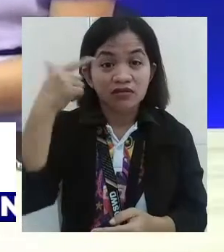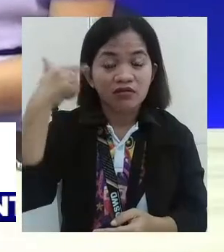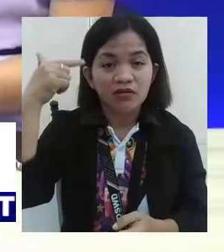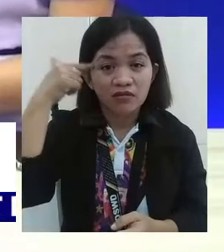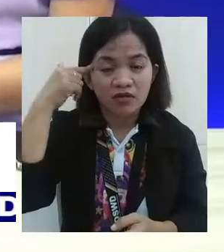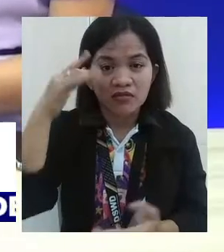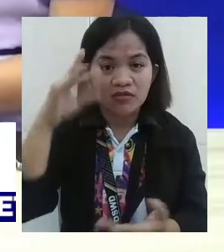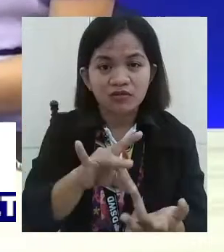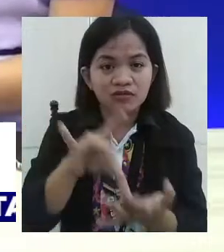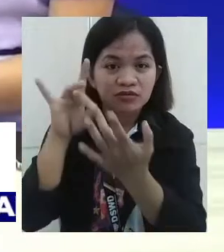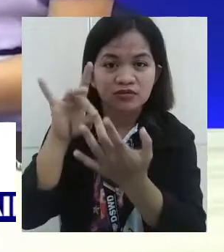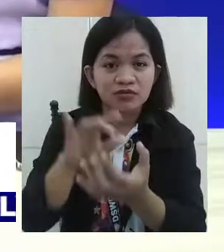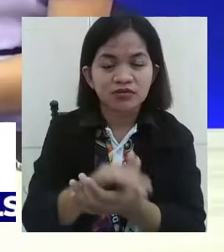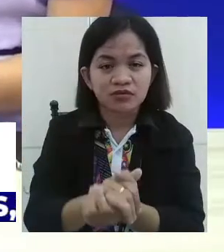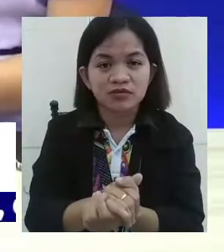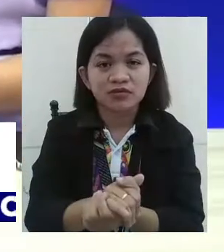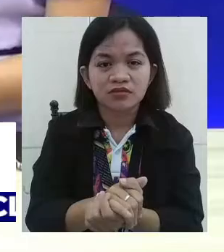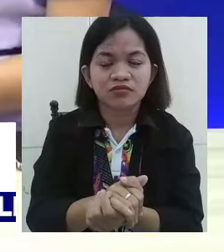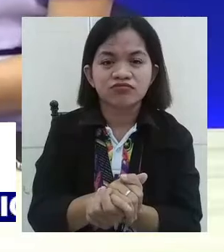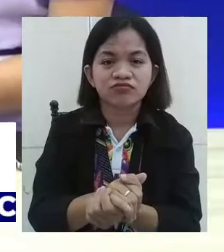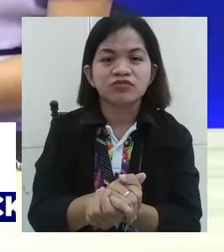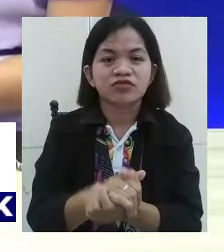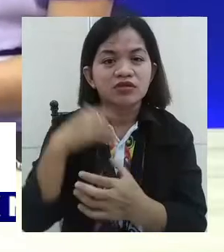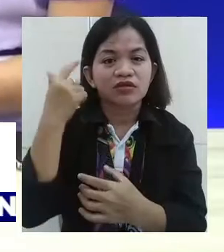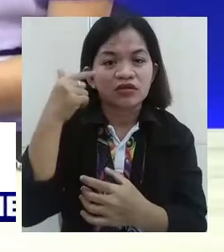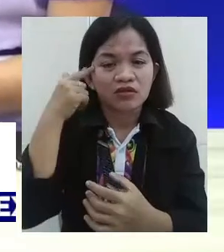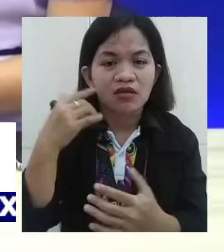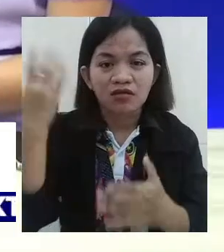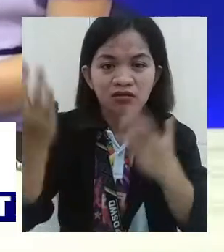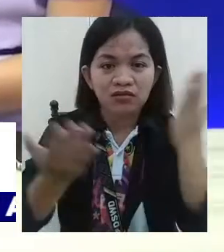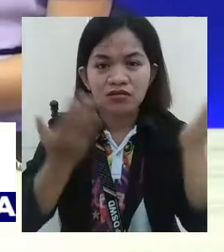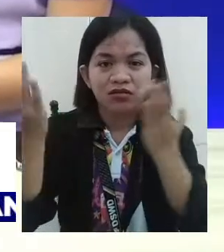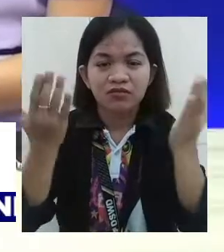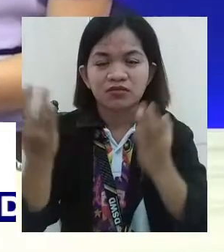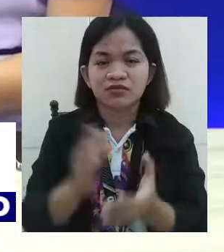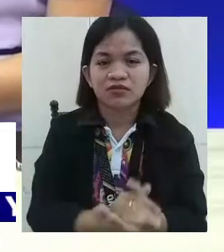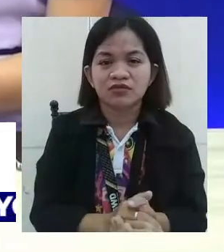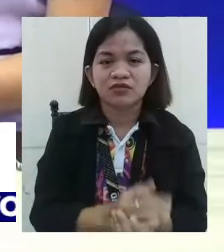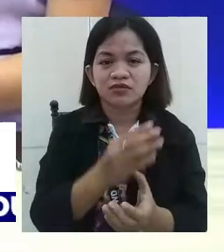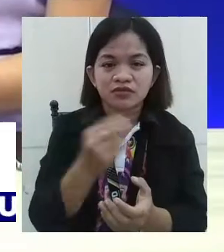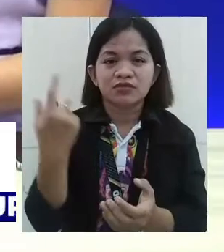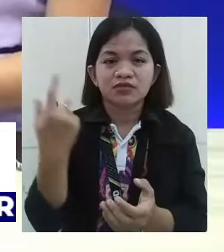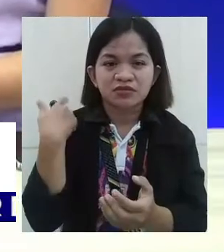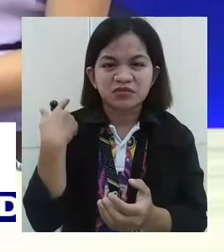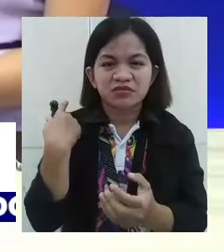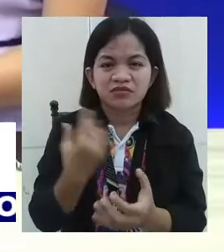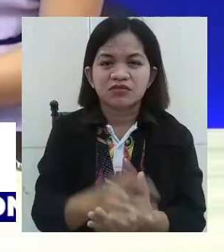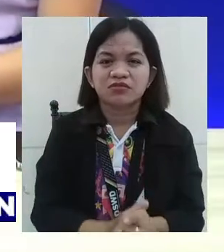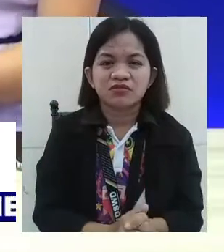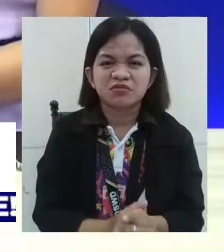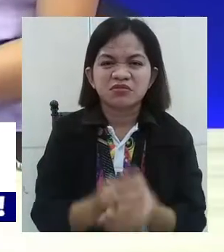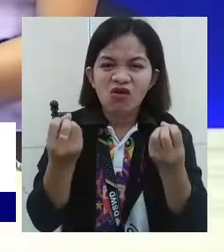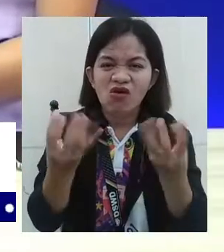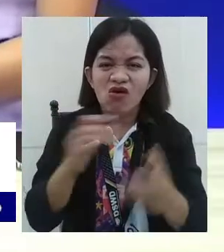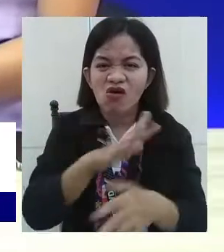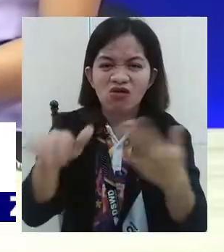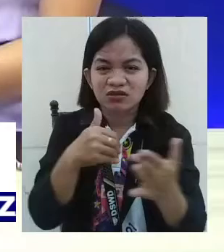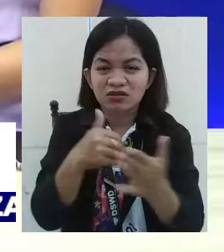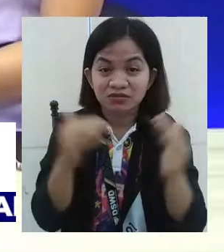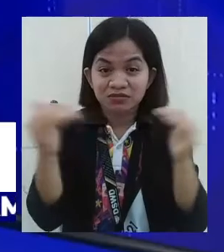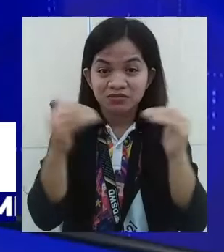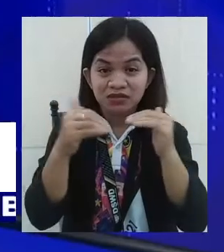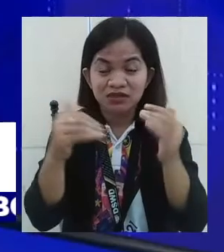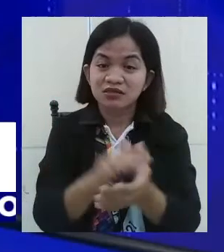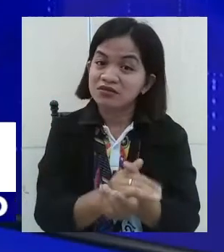mga local social welfare offices. Actually, madalas silang halos in all the meetings they are invited, and may